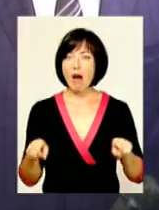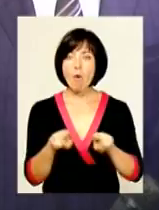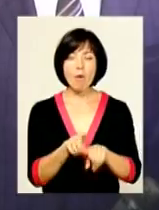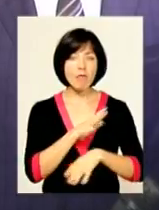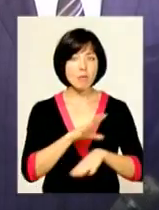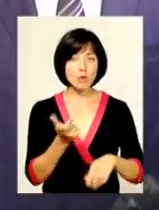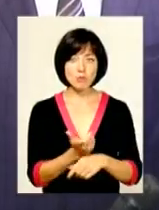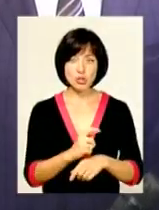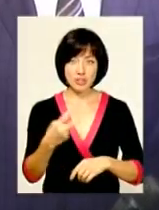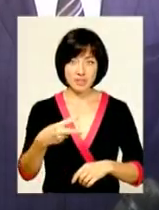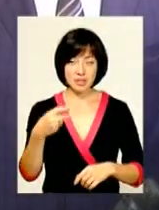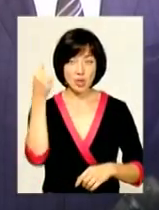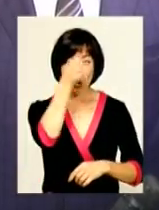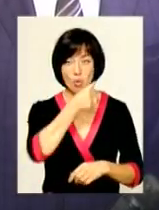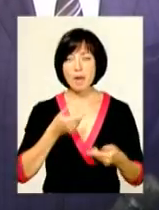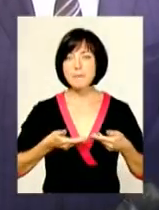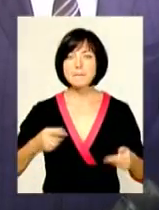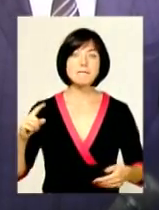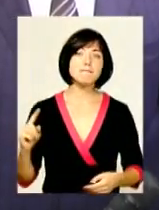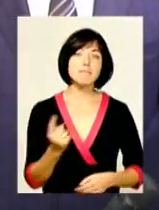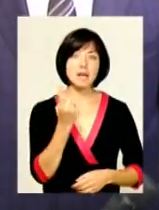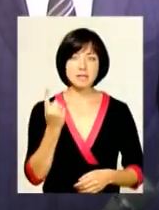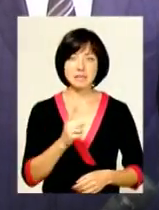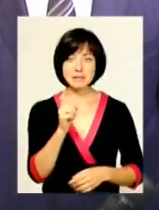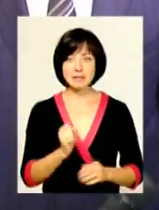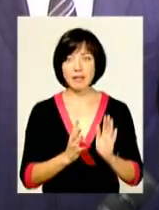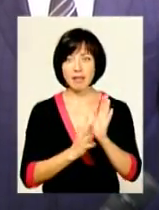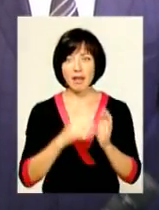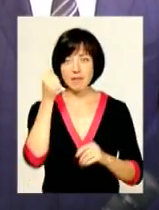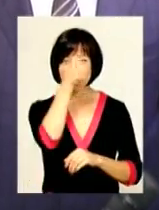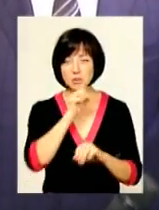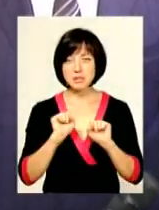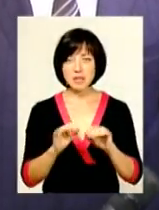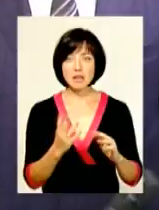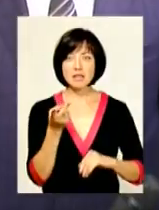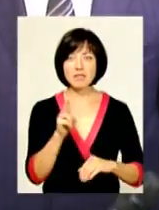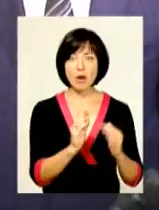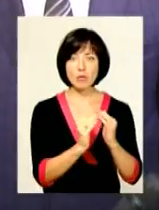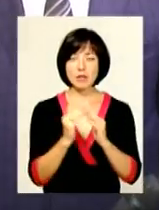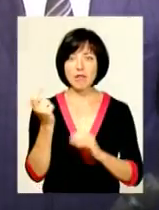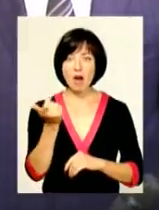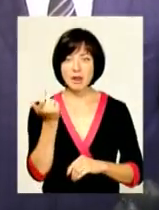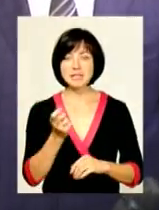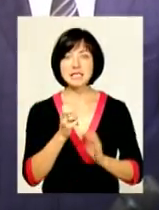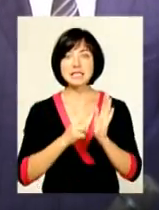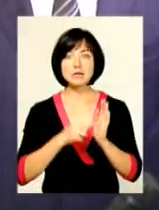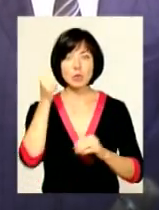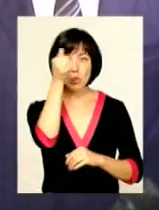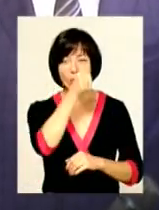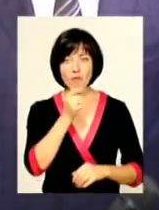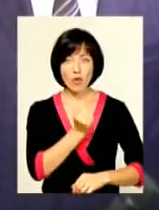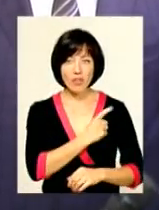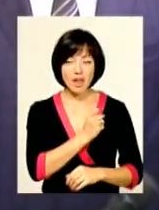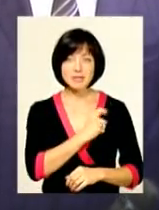більше 20 років. Ми вперше за 9 років здали 2 будинки в Харкові, за 7 років в Одесі,